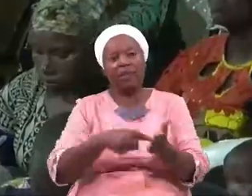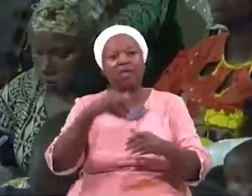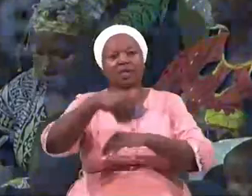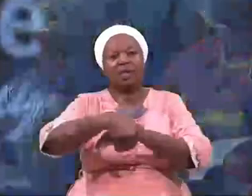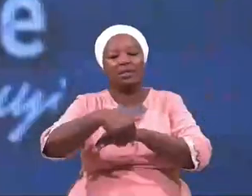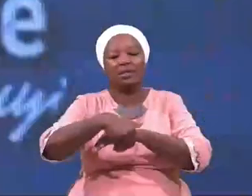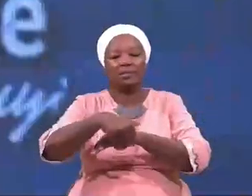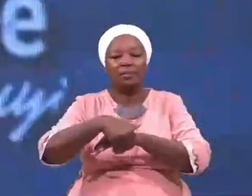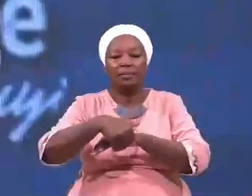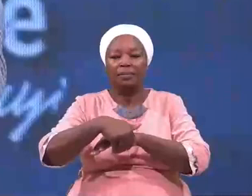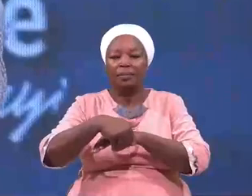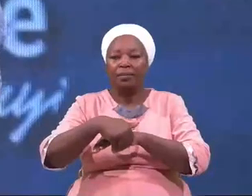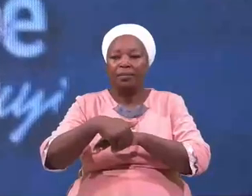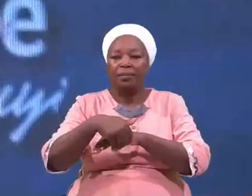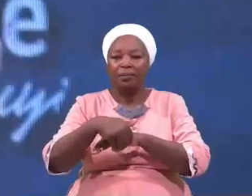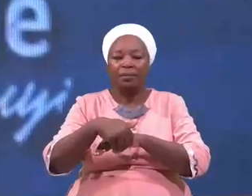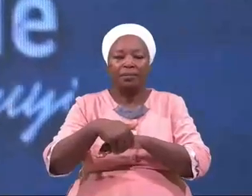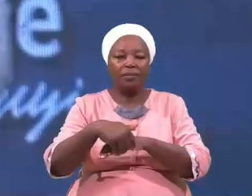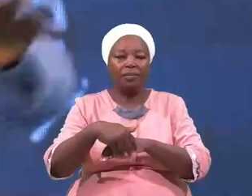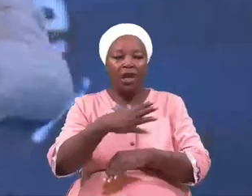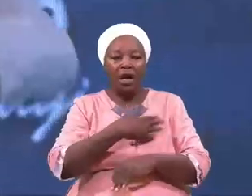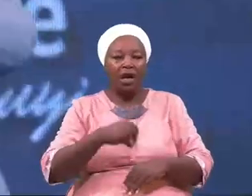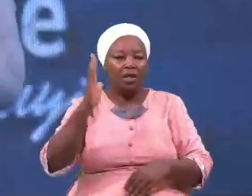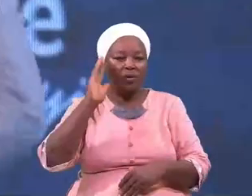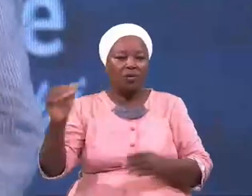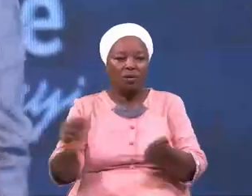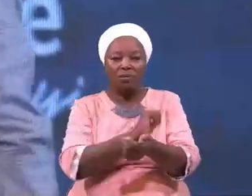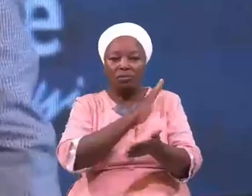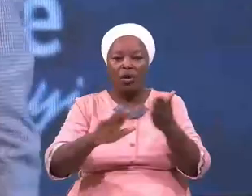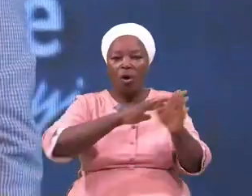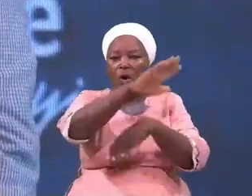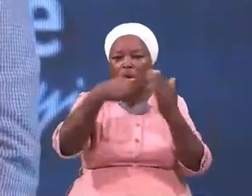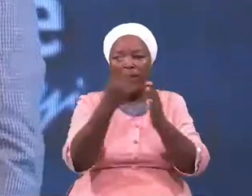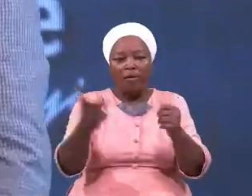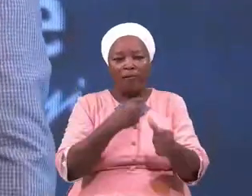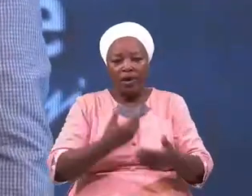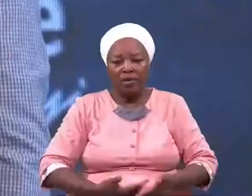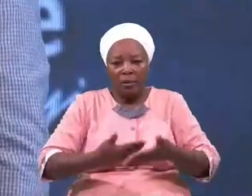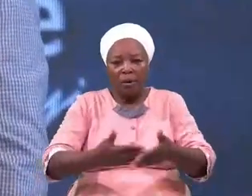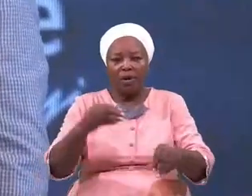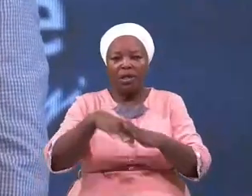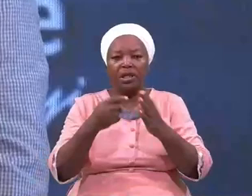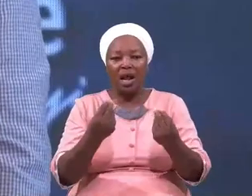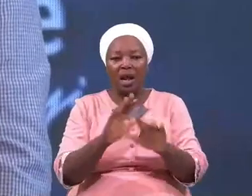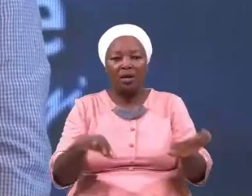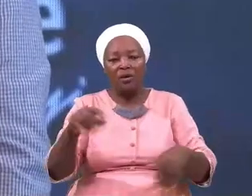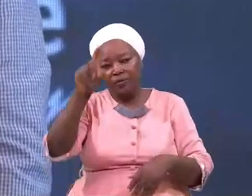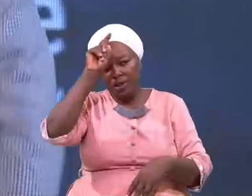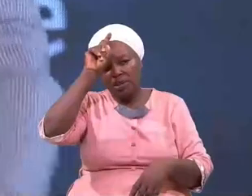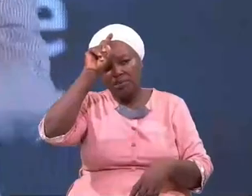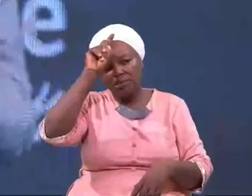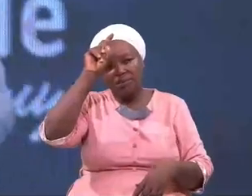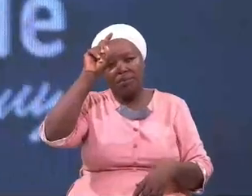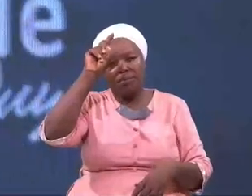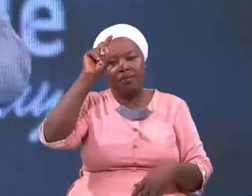Cette nuit-là, l'Éternel des armées, je passerai dans le pays d'Égypte. Je frapperai tous les